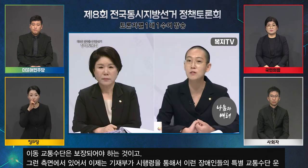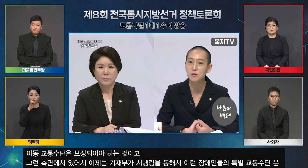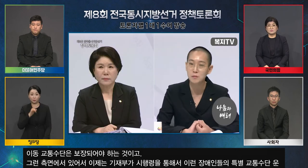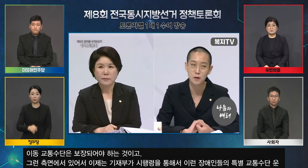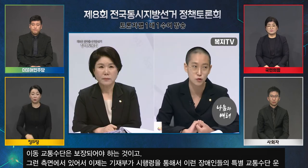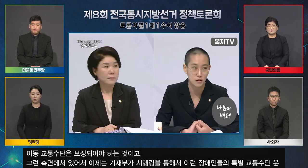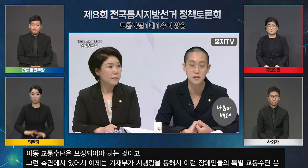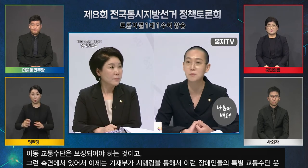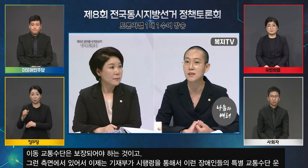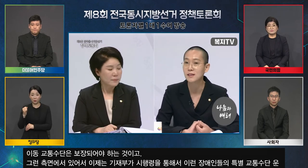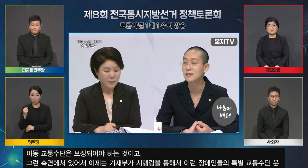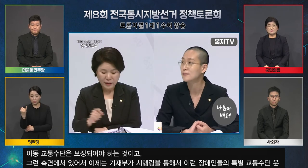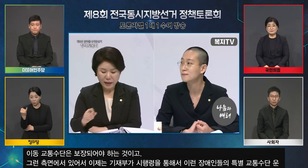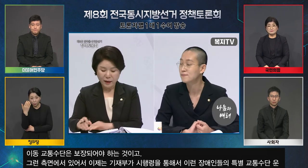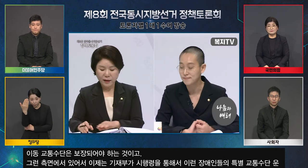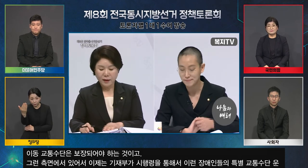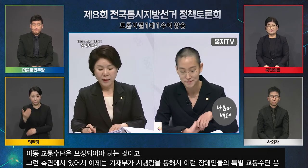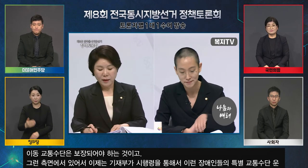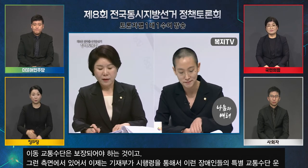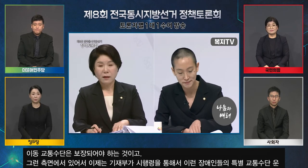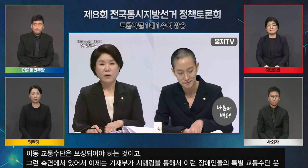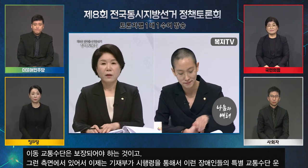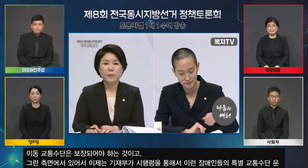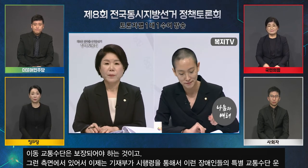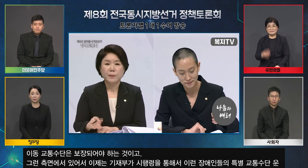국민의힘 조은희 의원님께 여쭙겠습니다. 네.